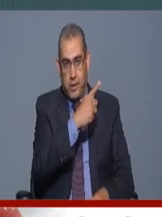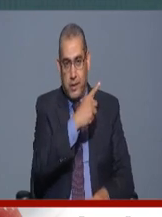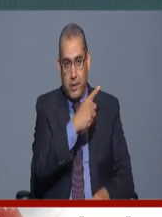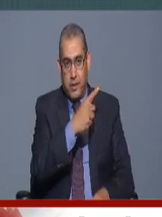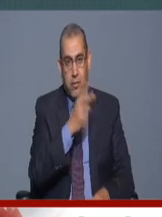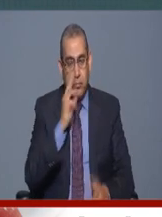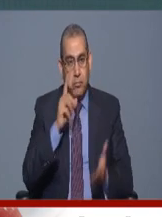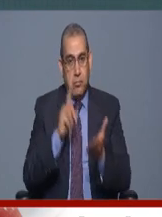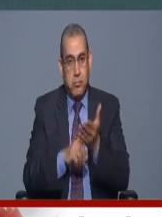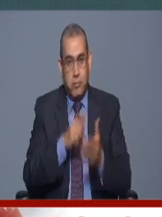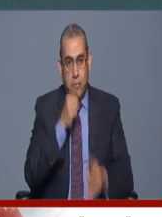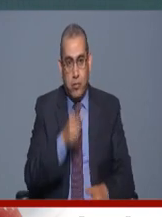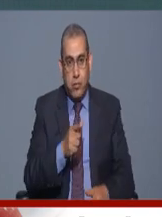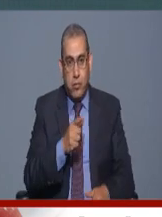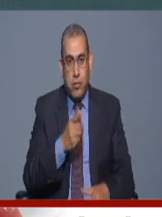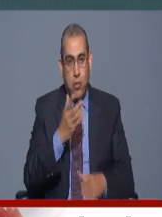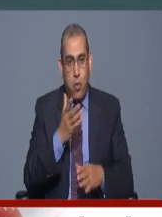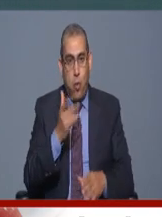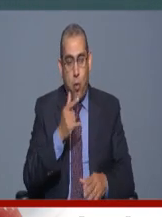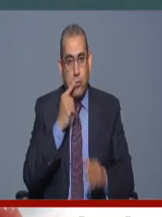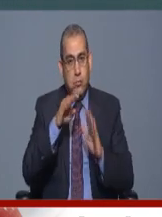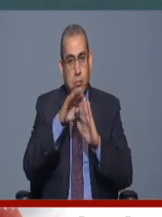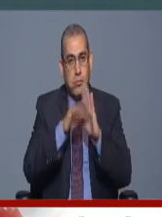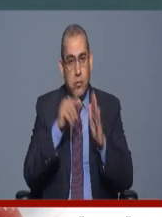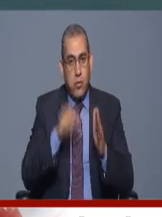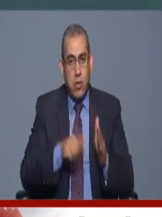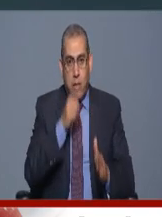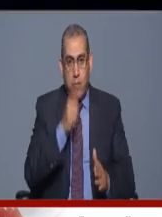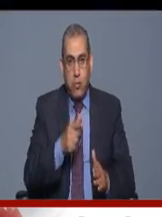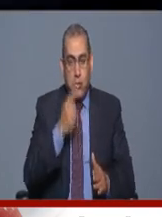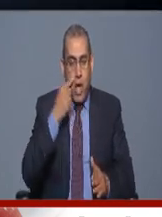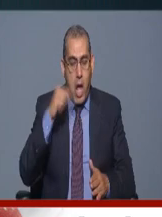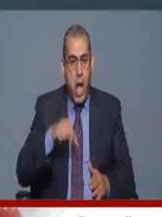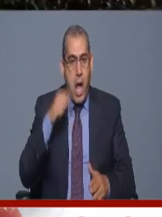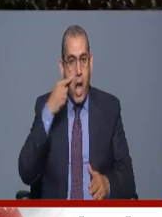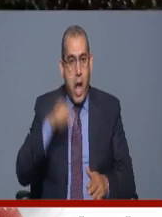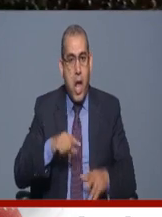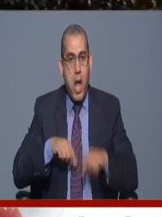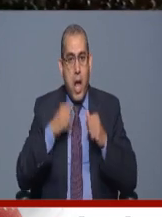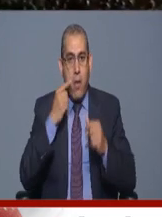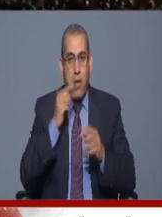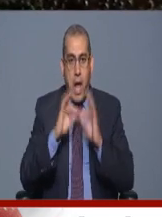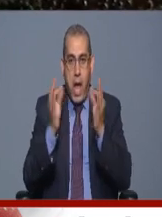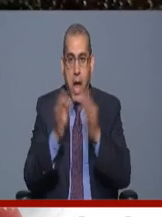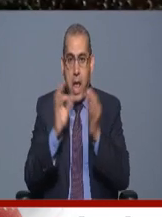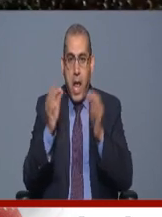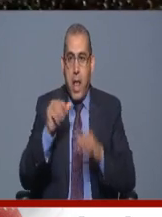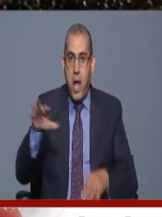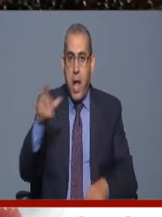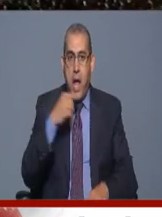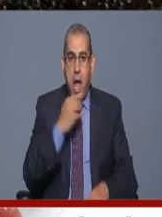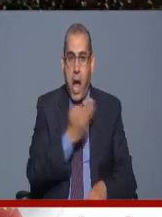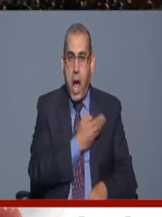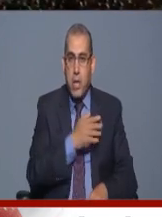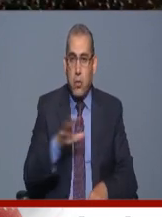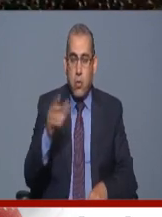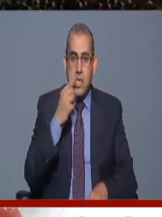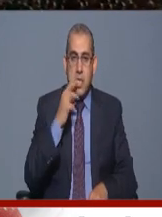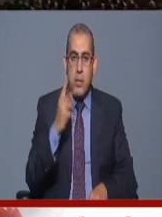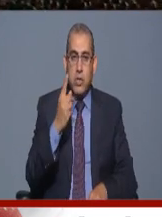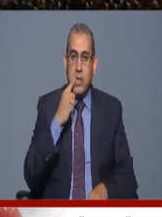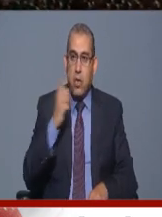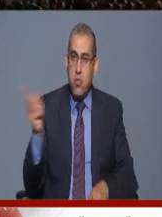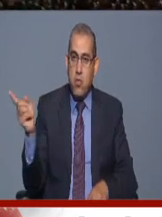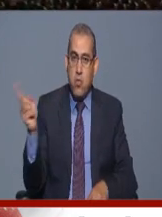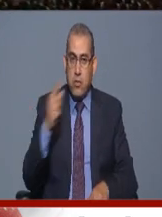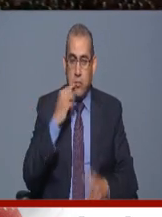والحقيقة إنه الفيلم هو جزء من التجربة الحقيقية اللي بتعيشها العائلات في غزة من أكثر من 17 سنة،